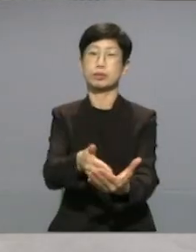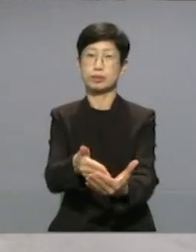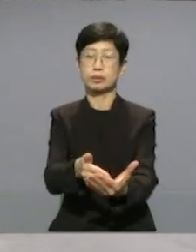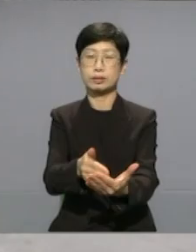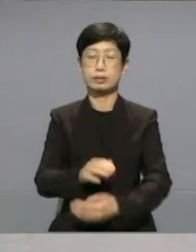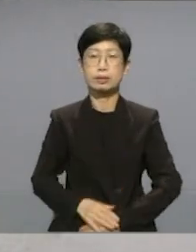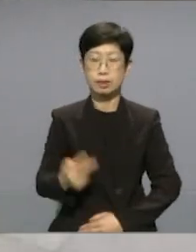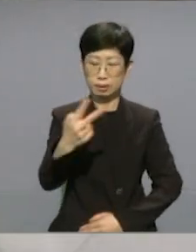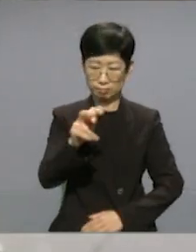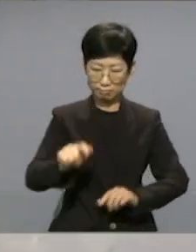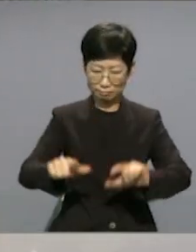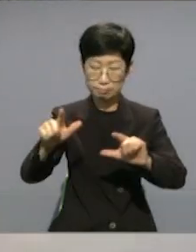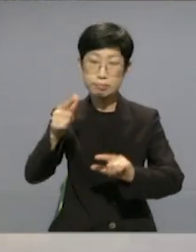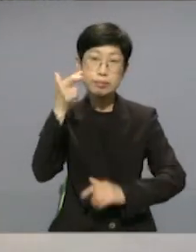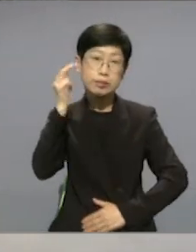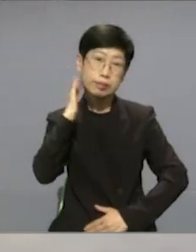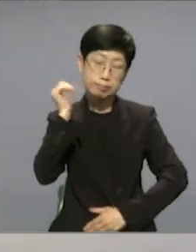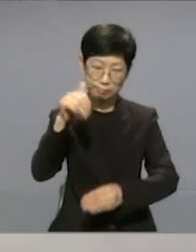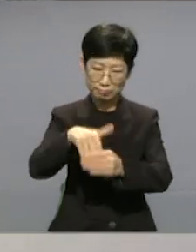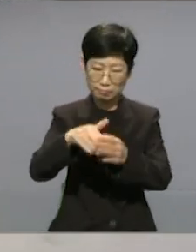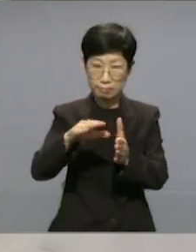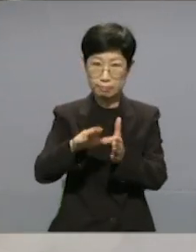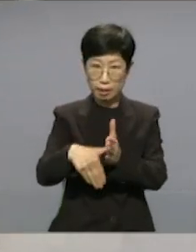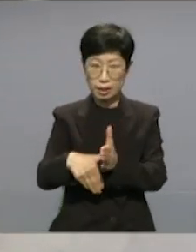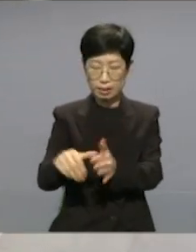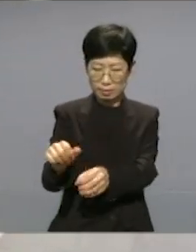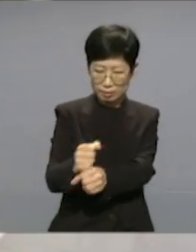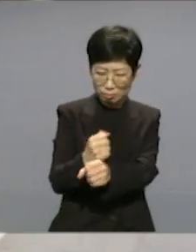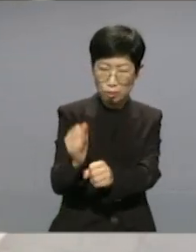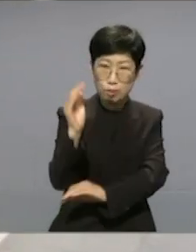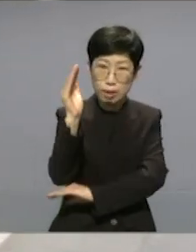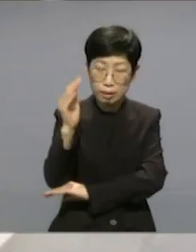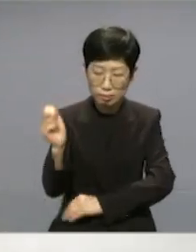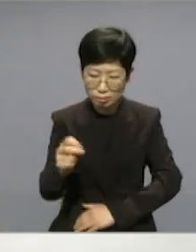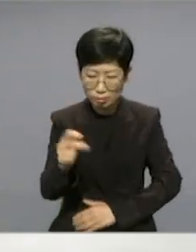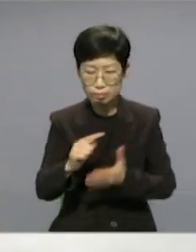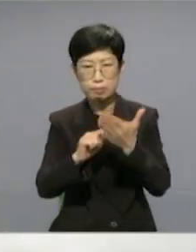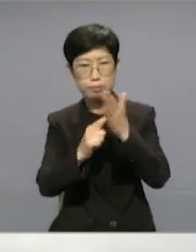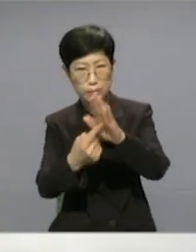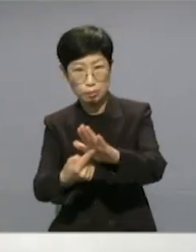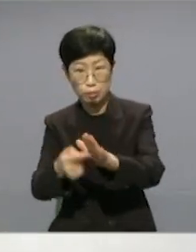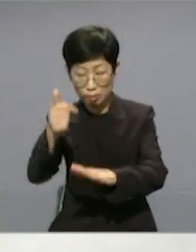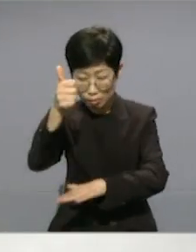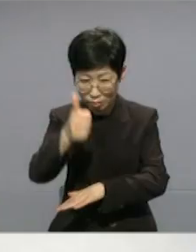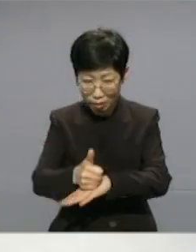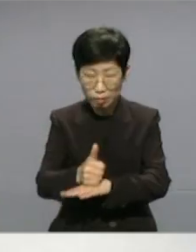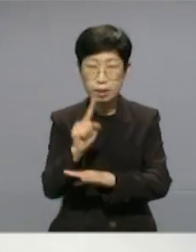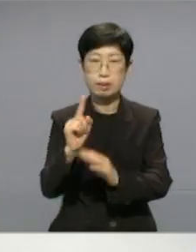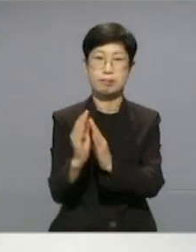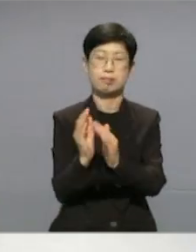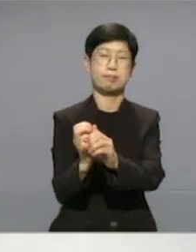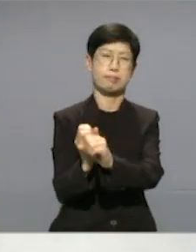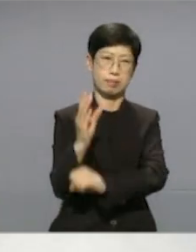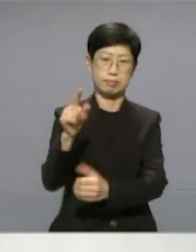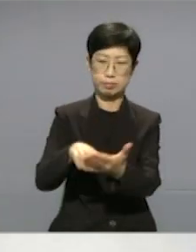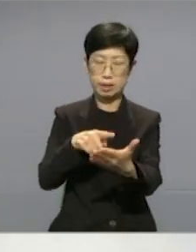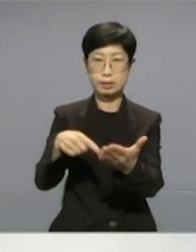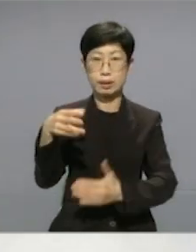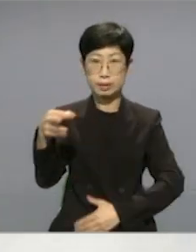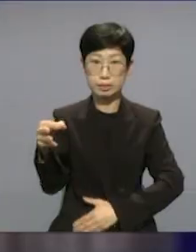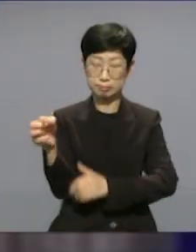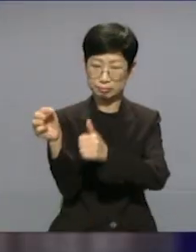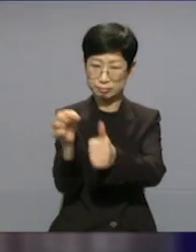지난 2020년 미국 대선 당시 대선 음모론을 반복 보도한 대가로 1조 원이 넘는 배상금을 지불하게